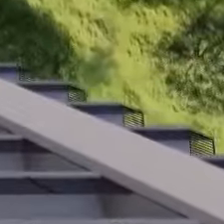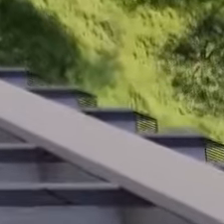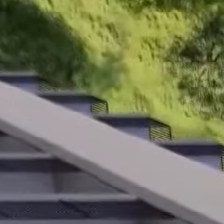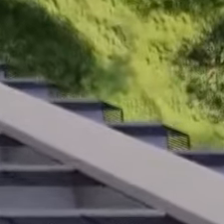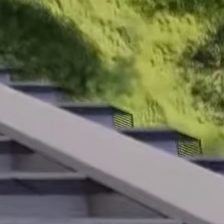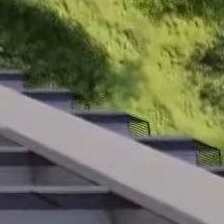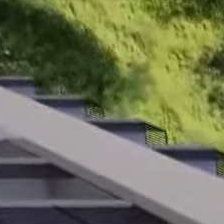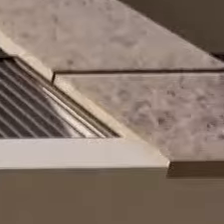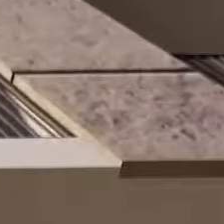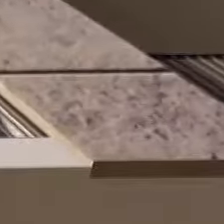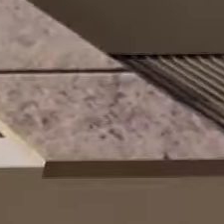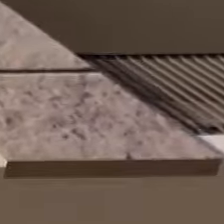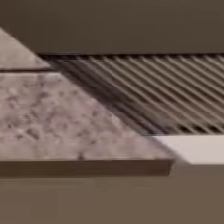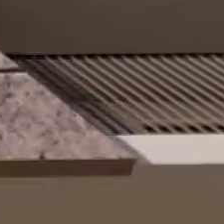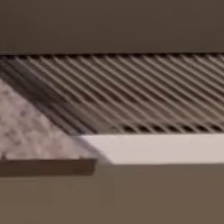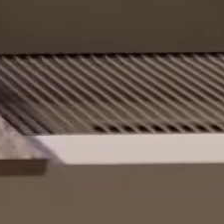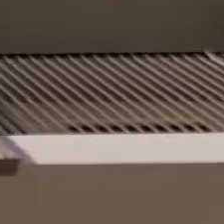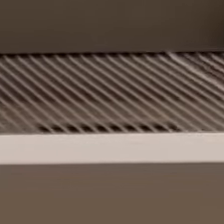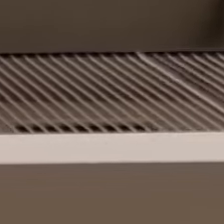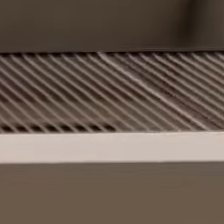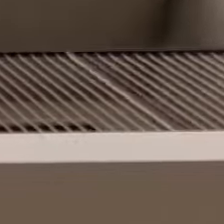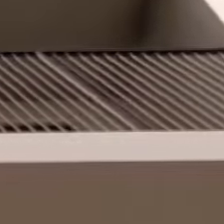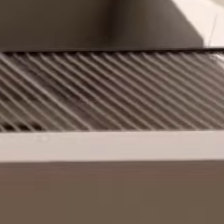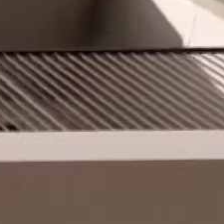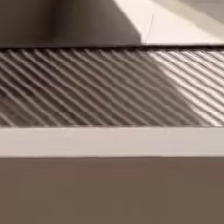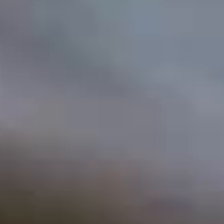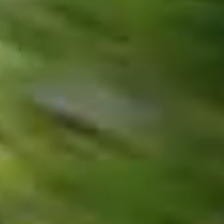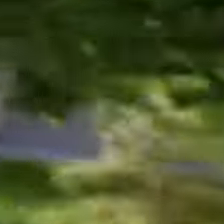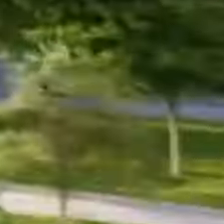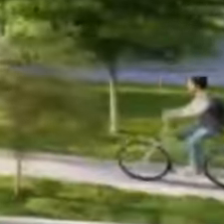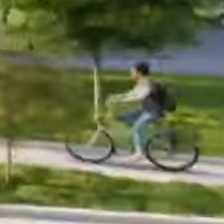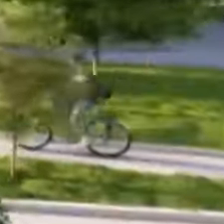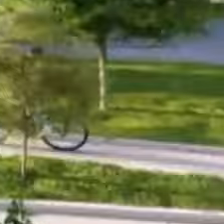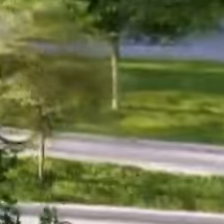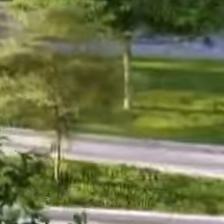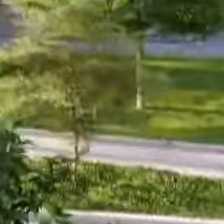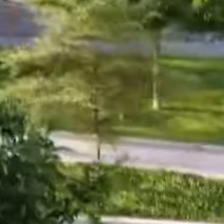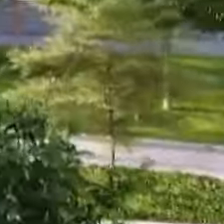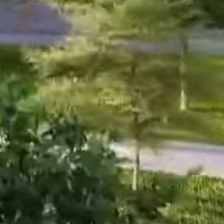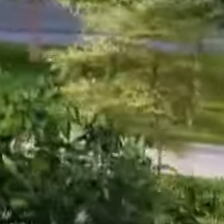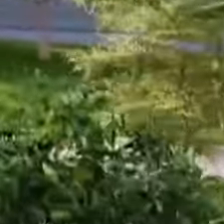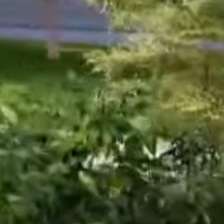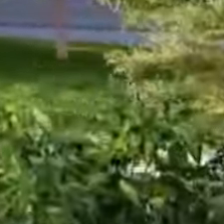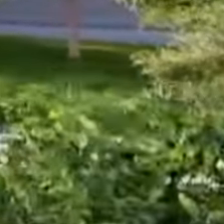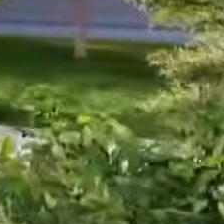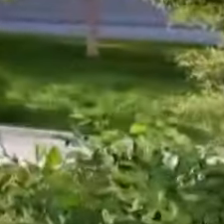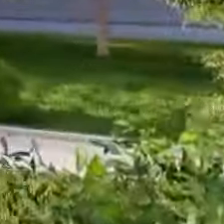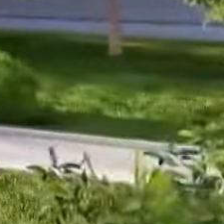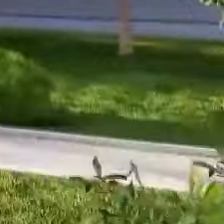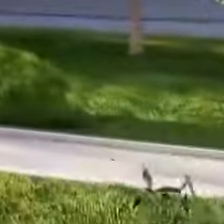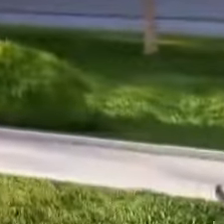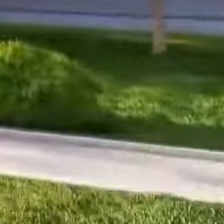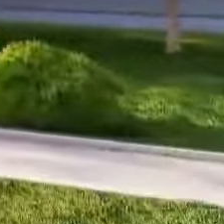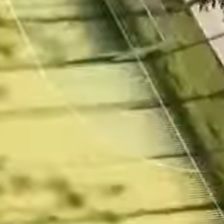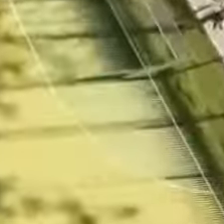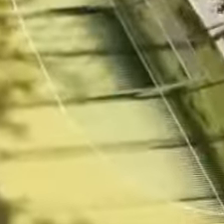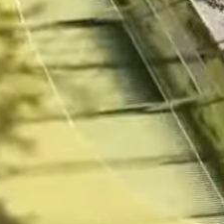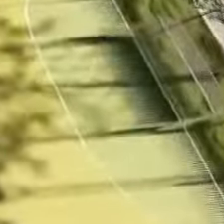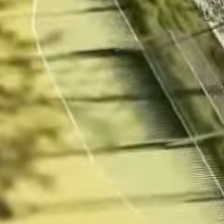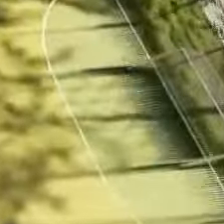გამოტოვო ერთდღიანი შანსი. შეიძინე შენი საოცნებო სახლი ნაძალადევში ისეთ ფასად, რომელიც აღარ